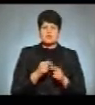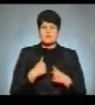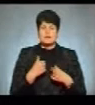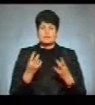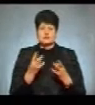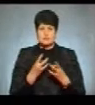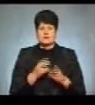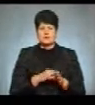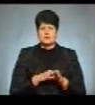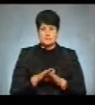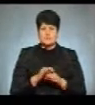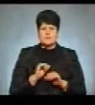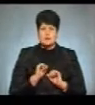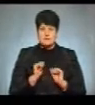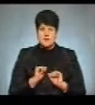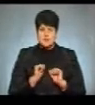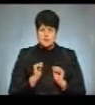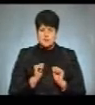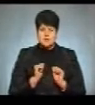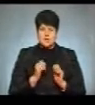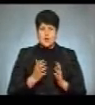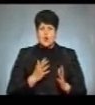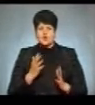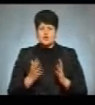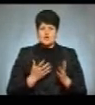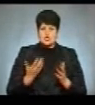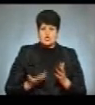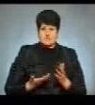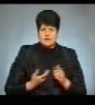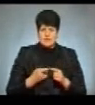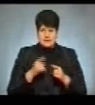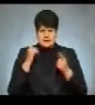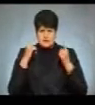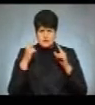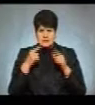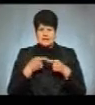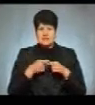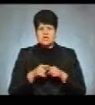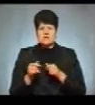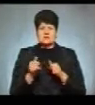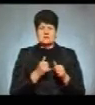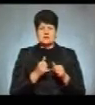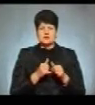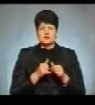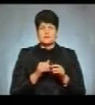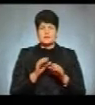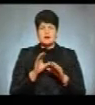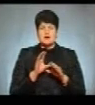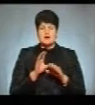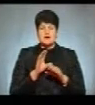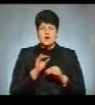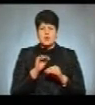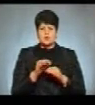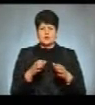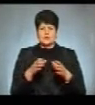для реалізації. Ми намагалися оживити цю казку. За технічне забезпечення запису аудіодиску відповідала